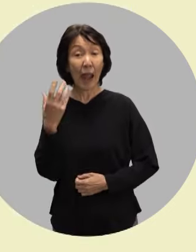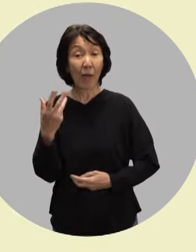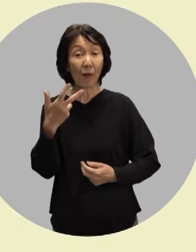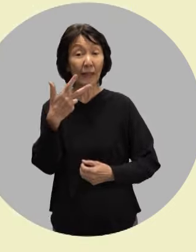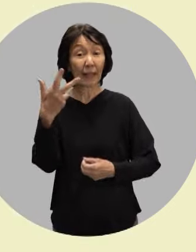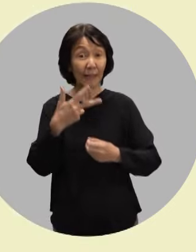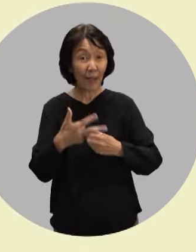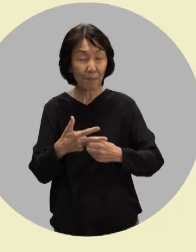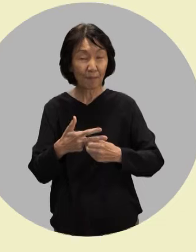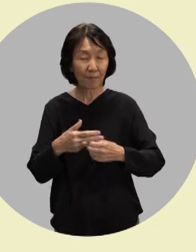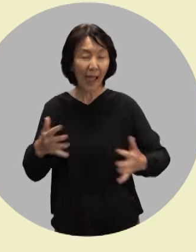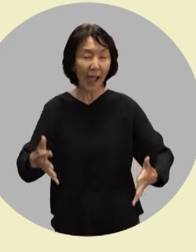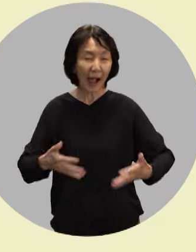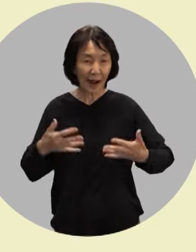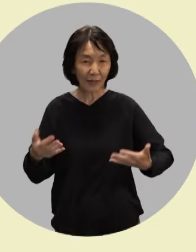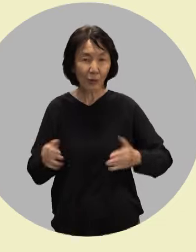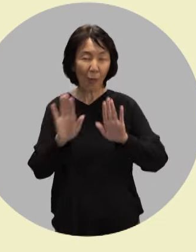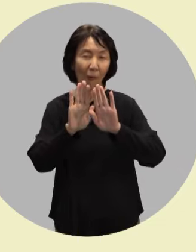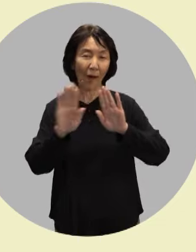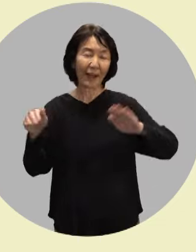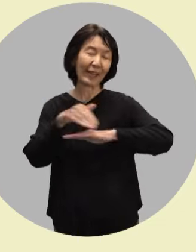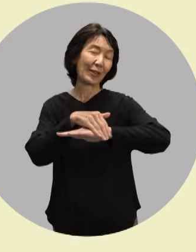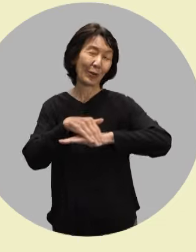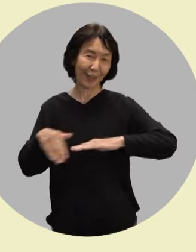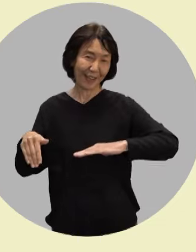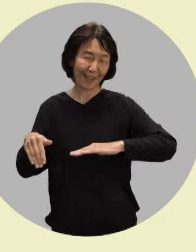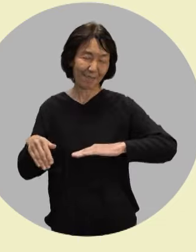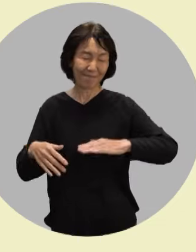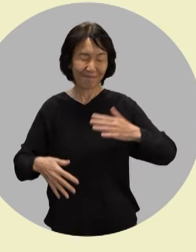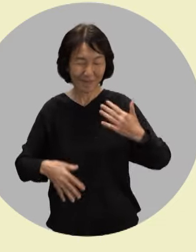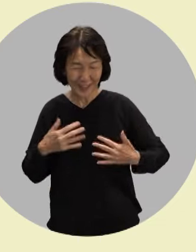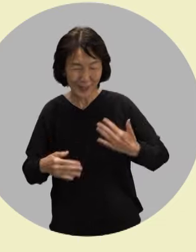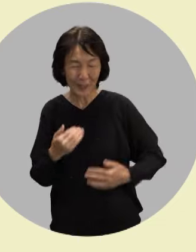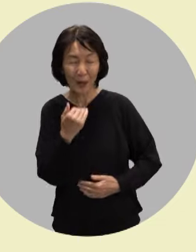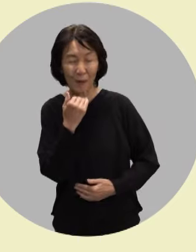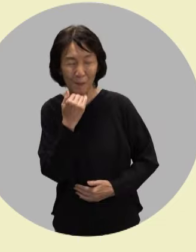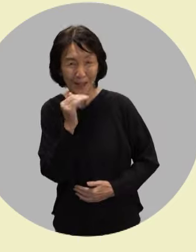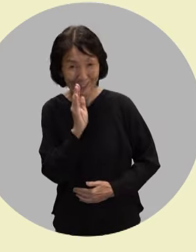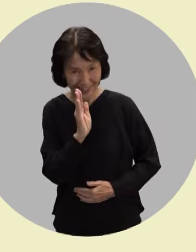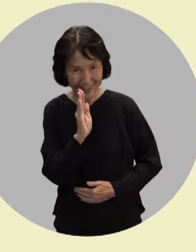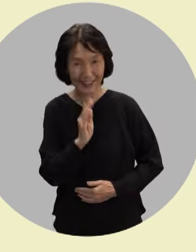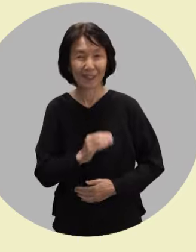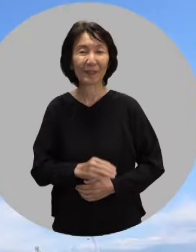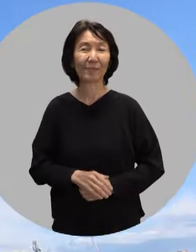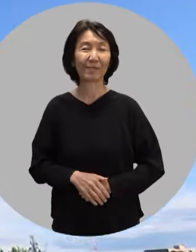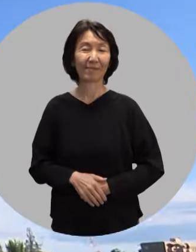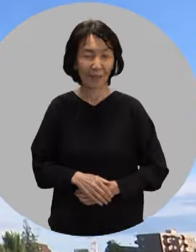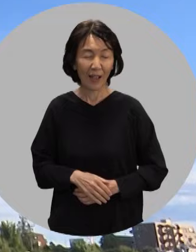開園は来年春の予定です。どうぞ楽しみにお待ちください。